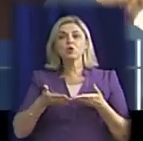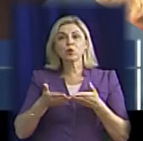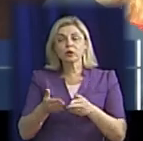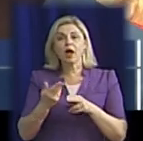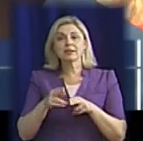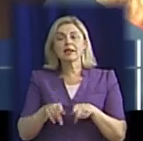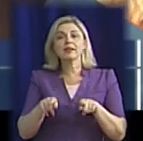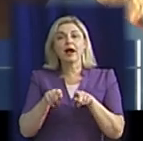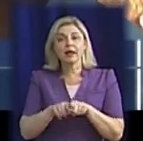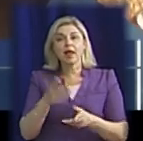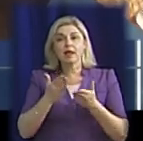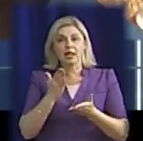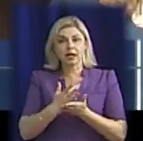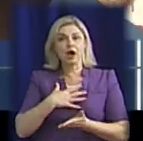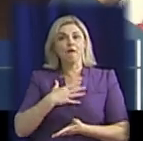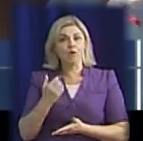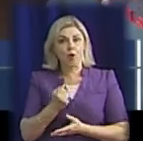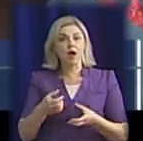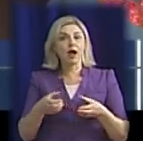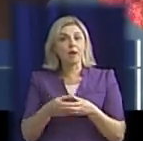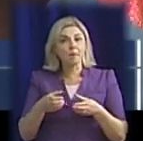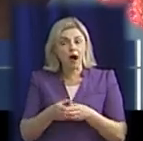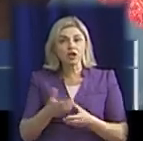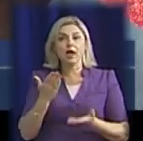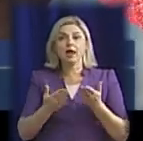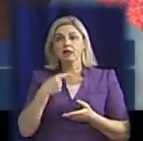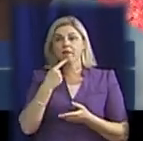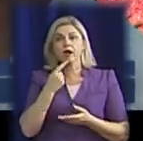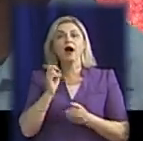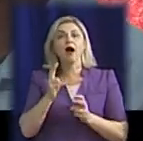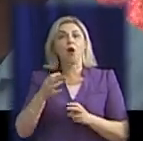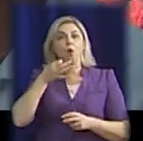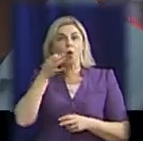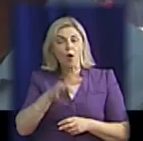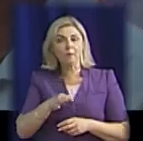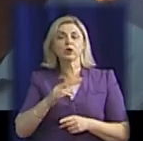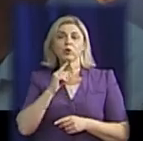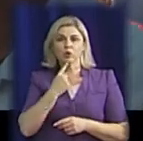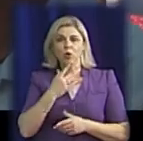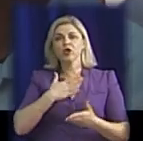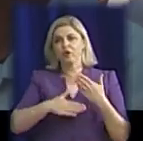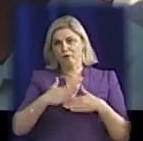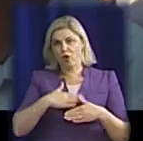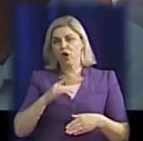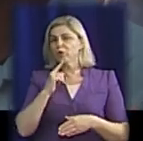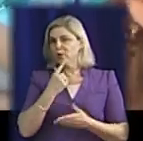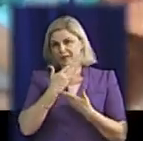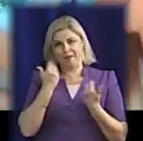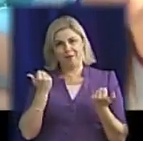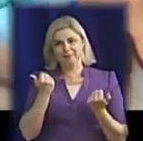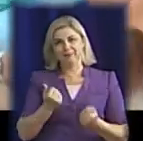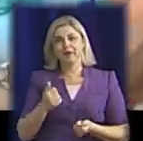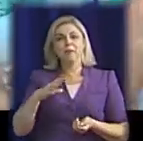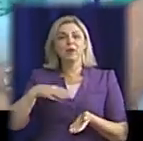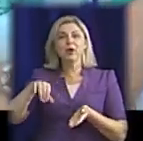такі судна, якщо є згуртованість екіпажу, якщо є, як би сказати, досвід, труднощів, задоволення отримуєш, труднощів немає.